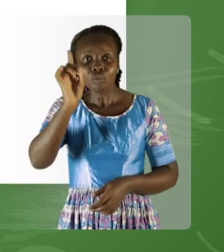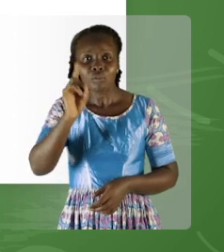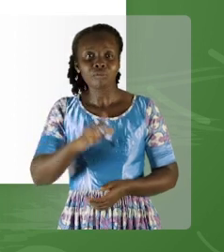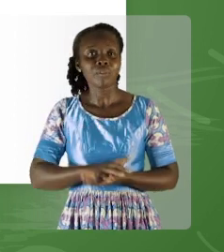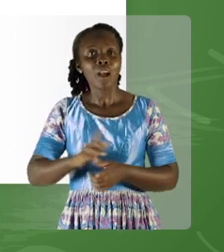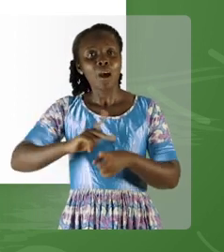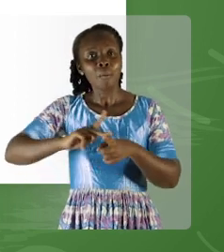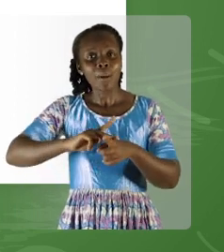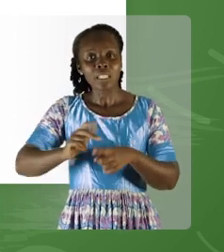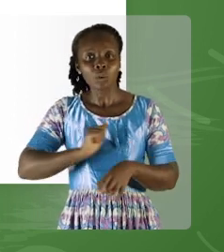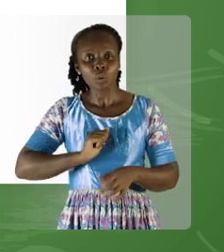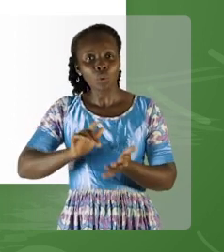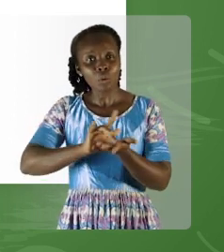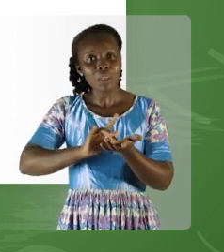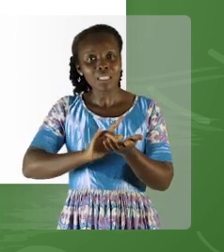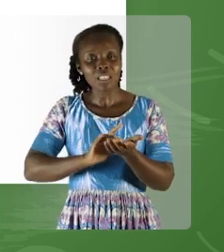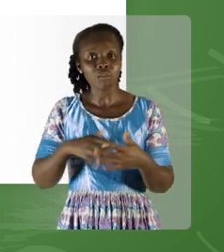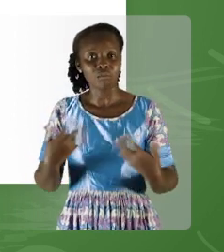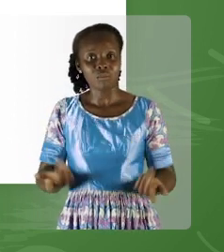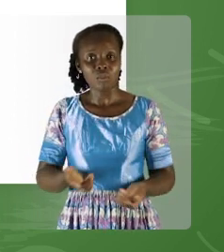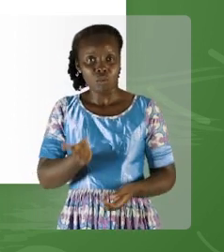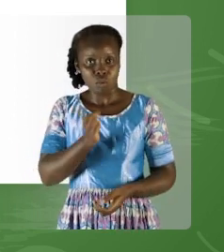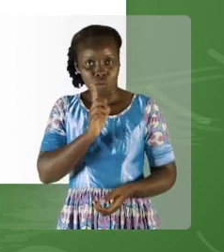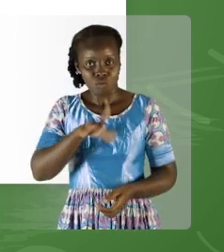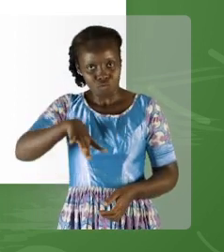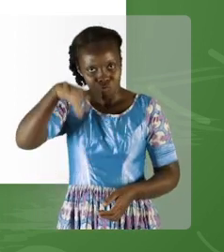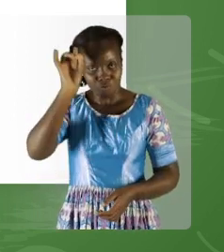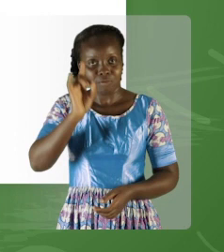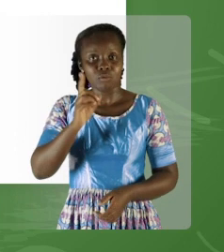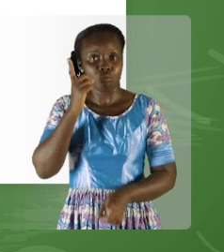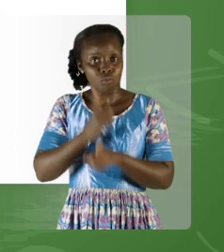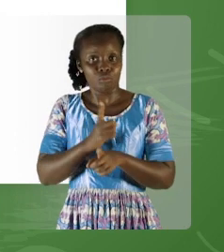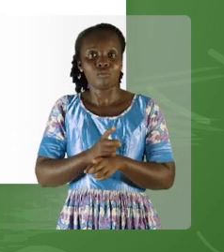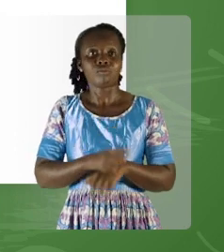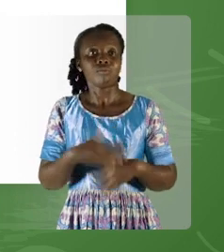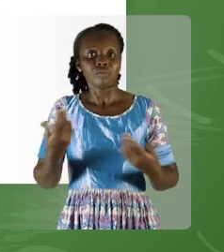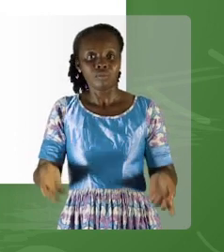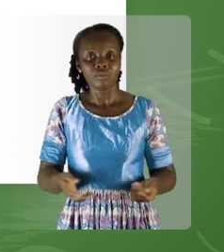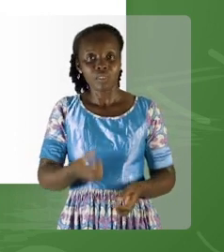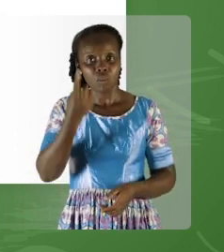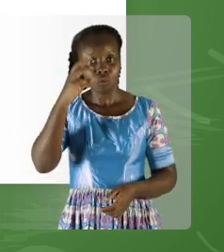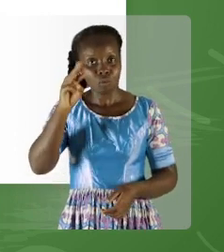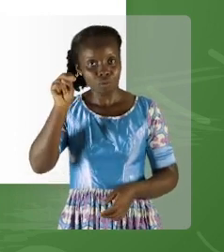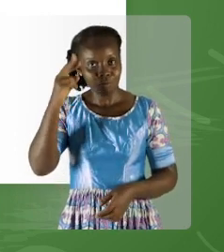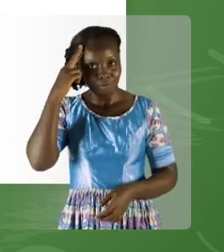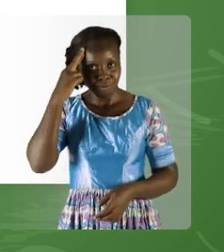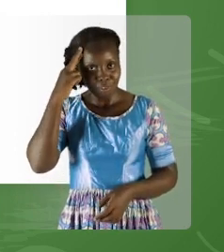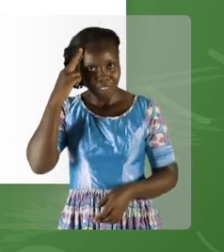de l'automédication. Vous avez 1 minute pour traiter cet exercice.